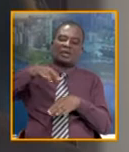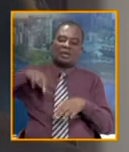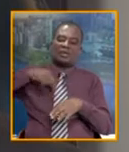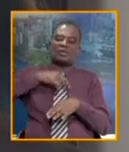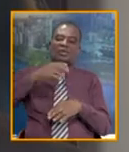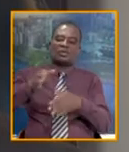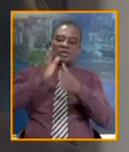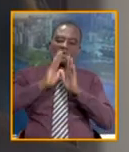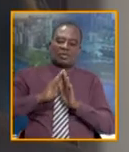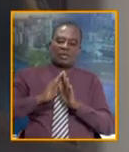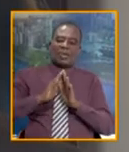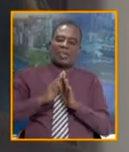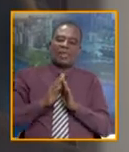sollicités